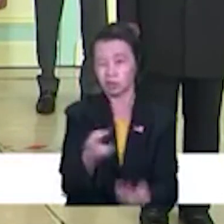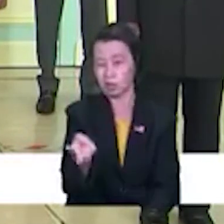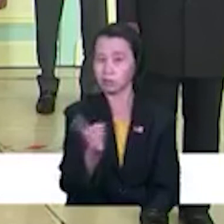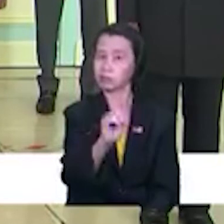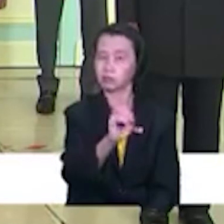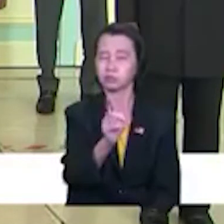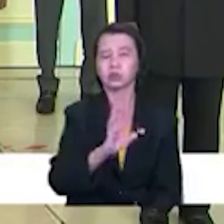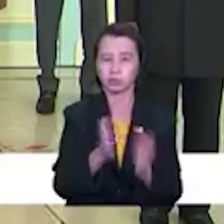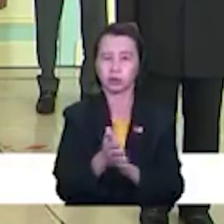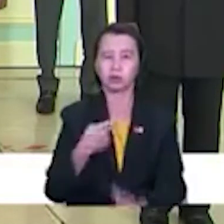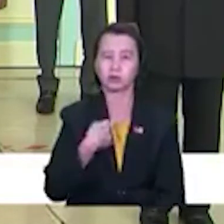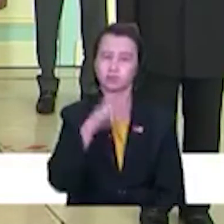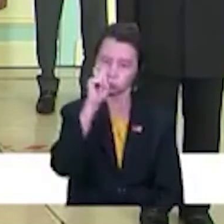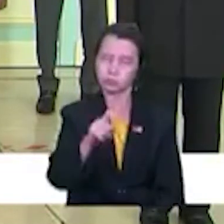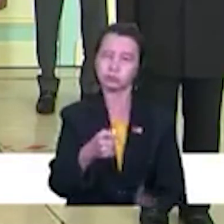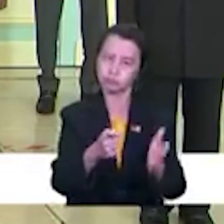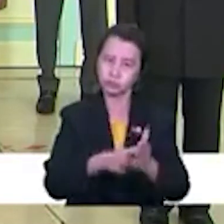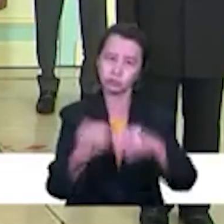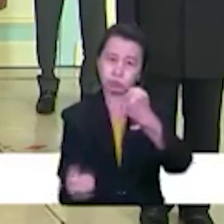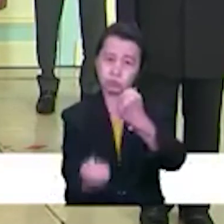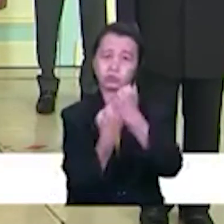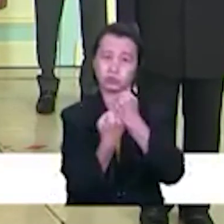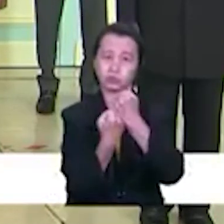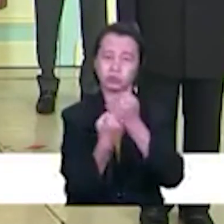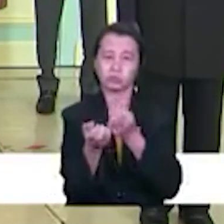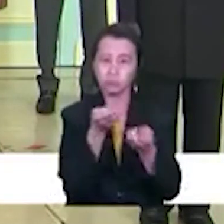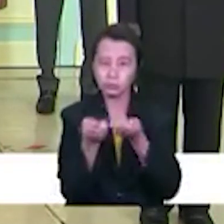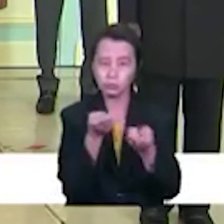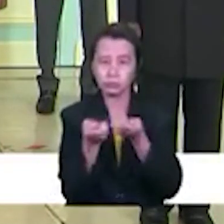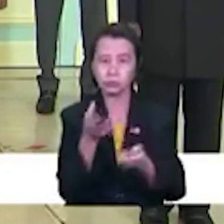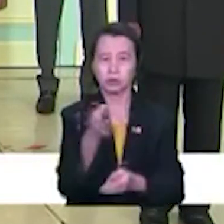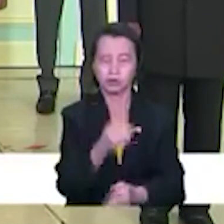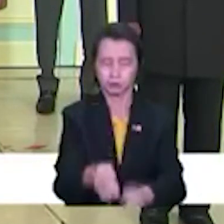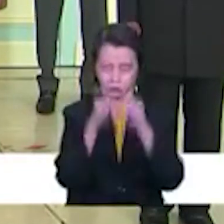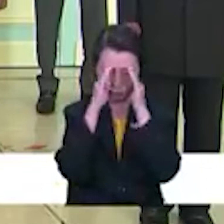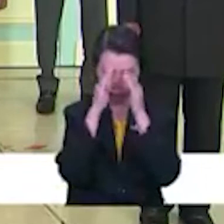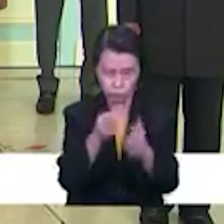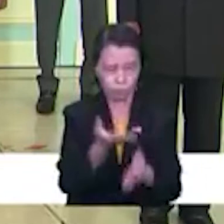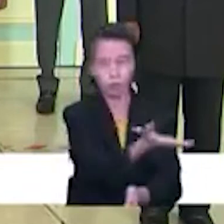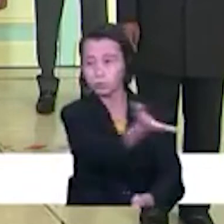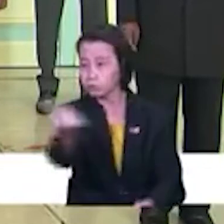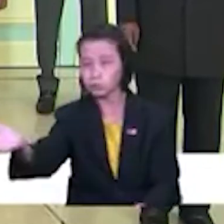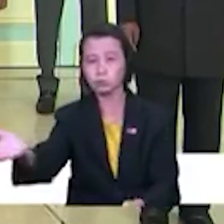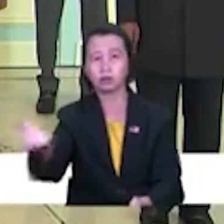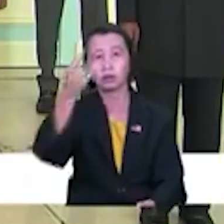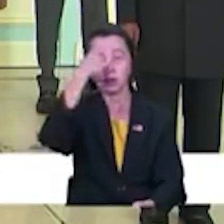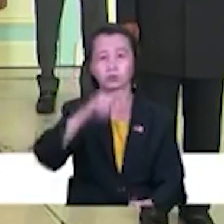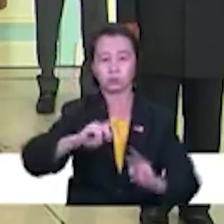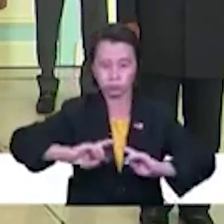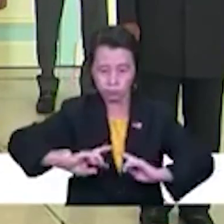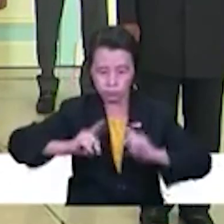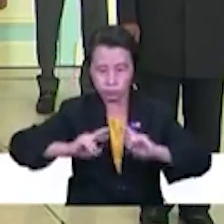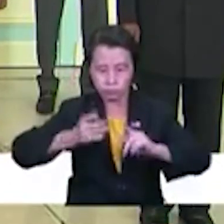10 itu kita memerlukan sokongan usaha dan tumpuan semua pihak untuk